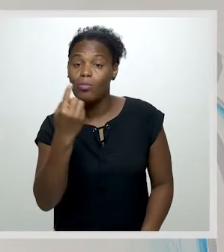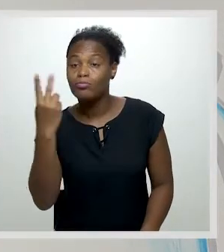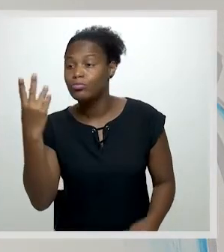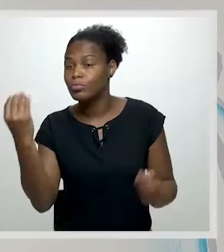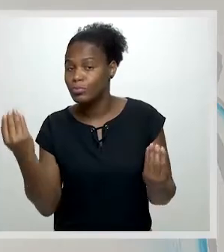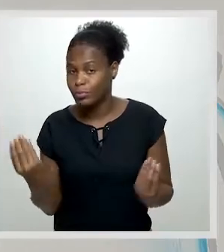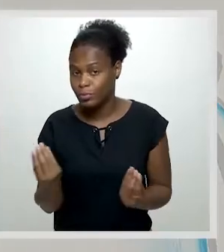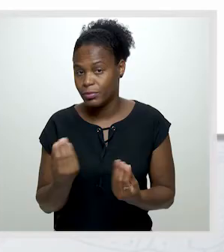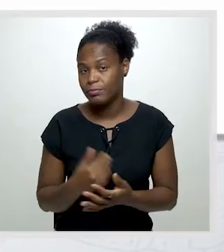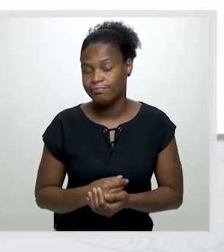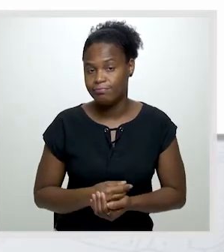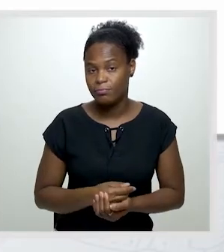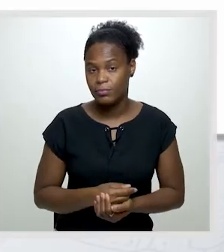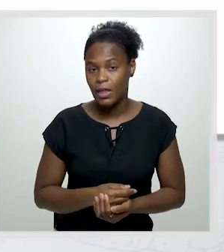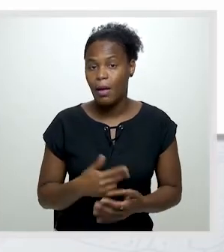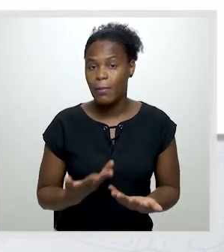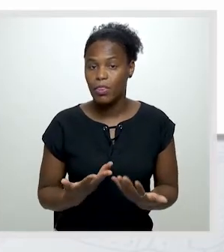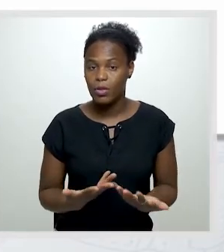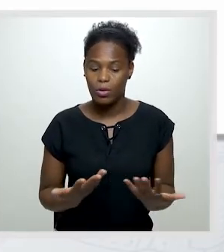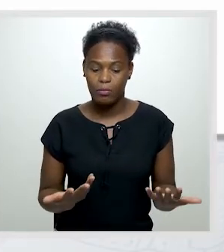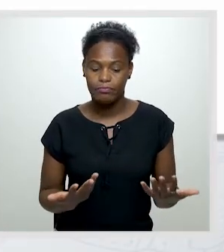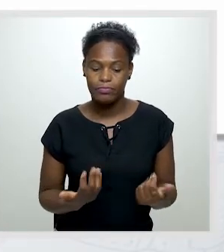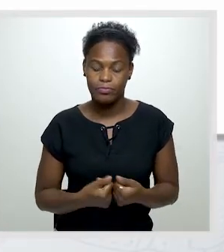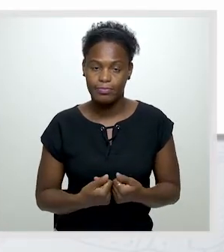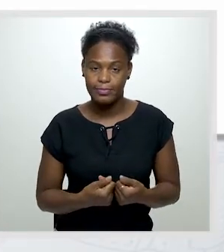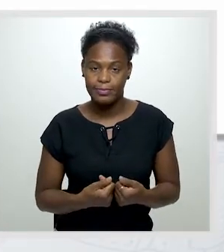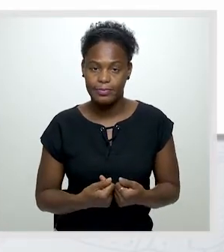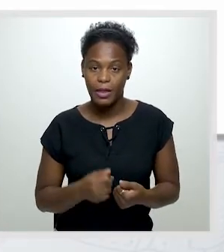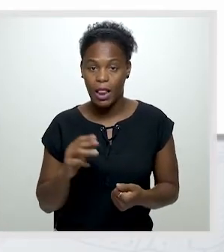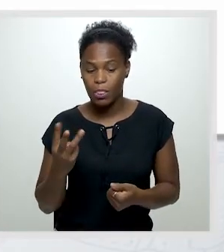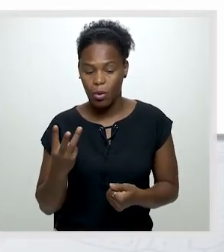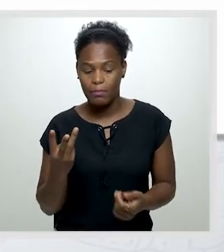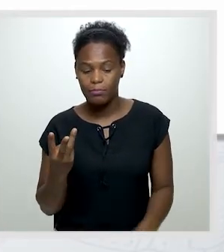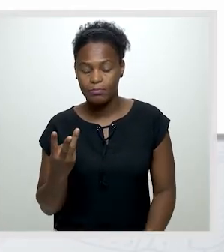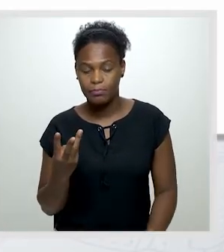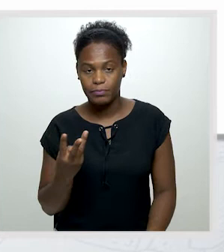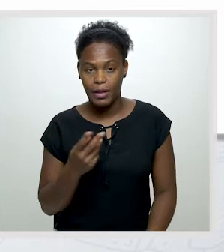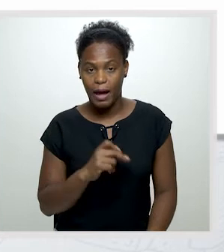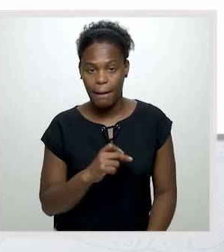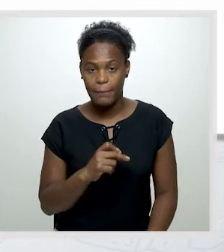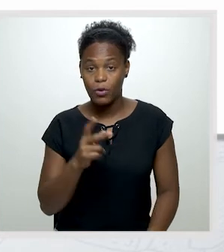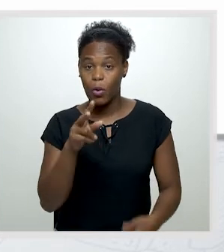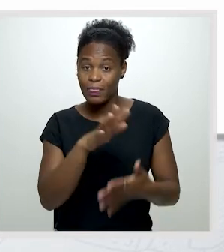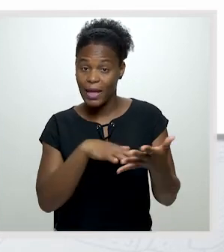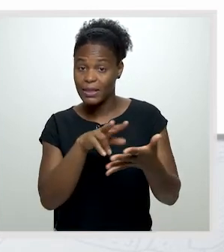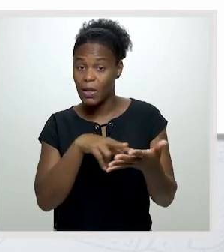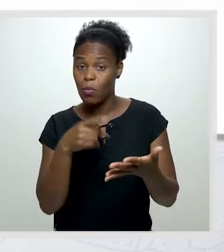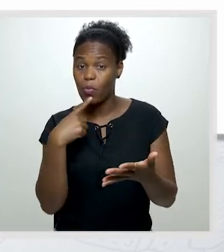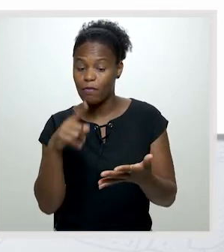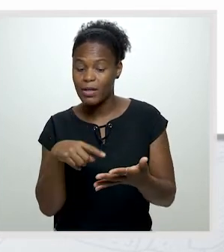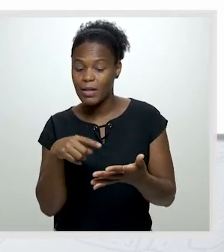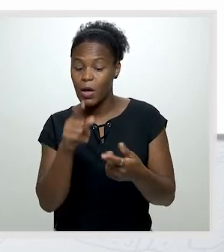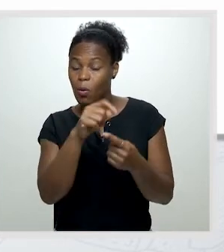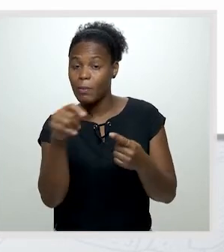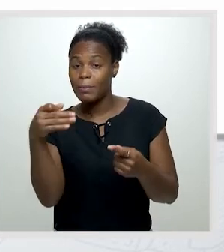pluriel. Passons au 3A. Relis les textes et complète les participes